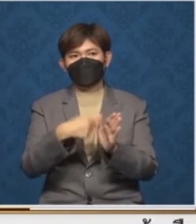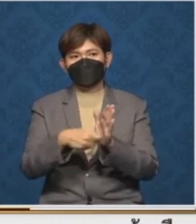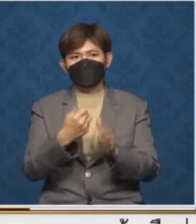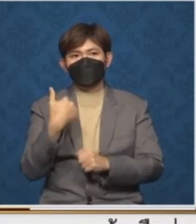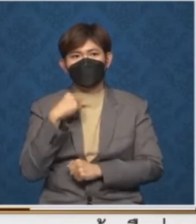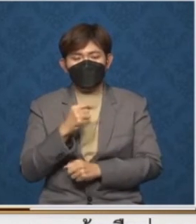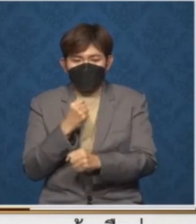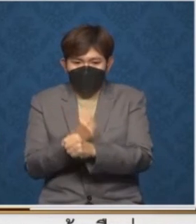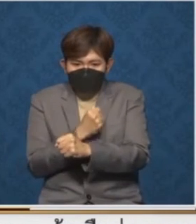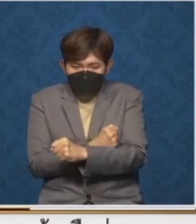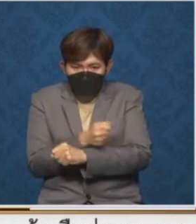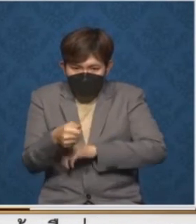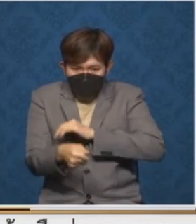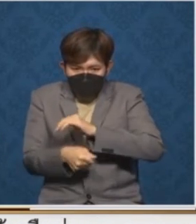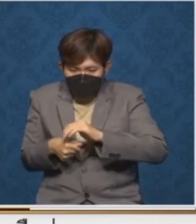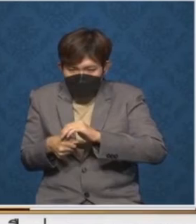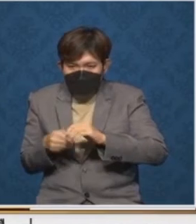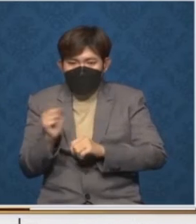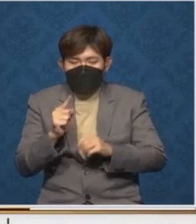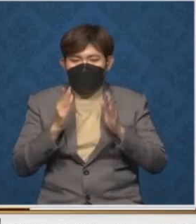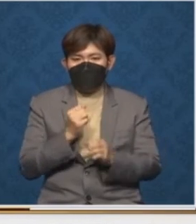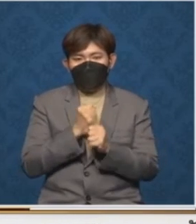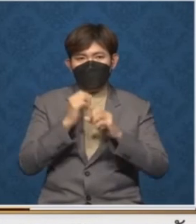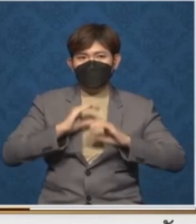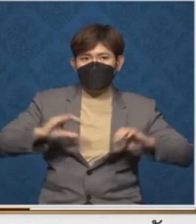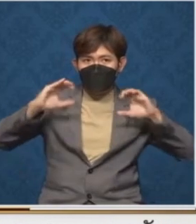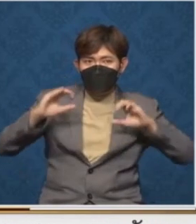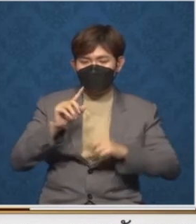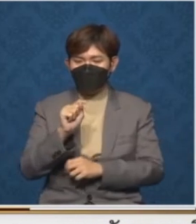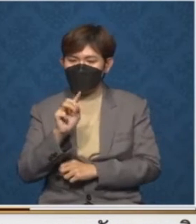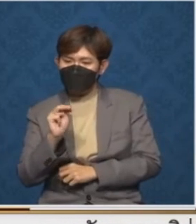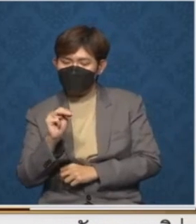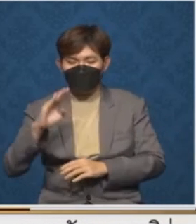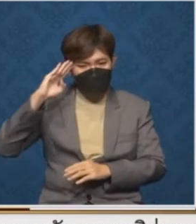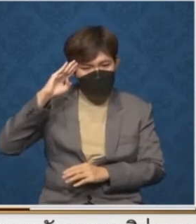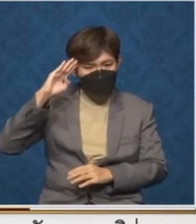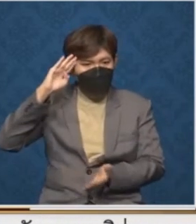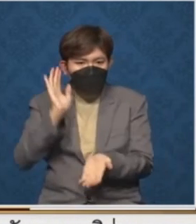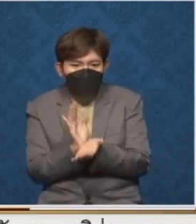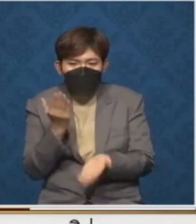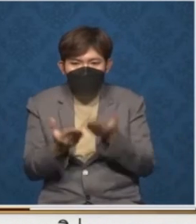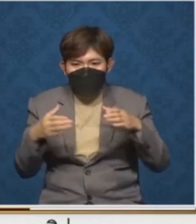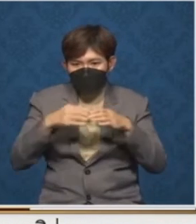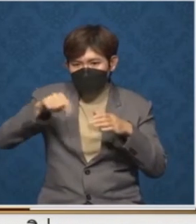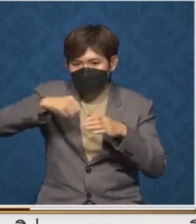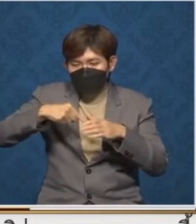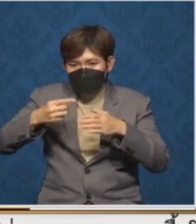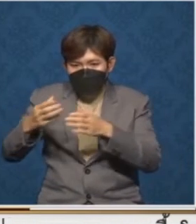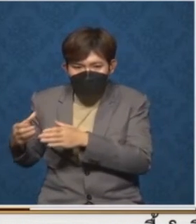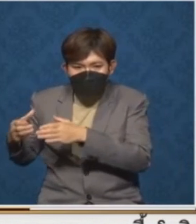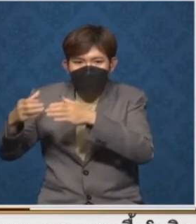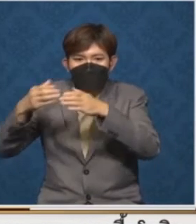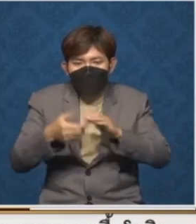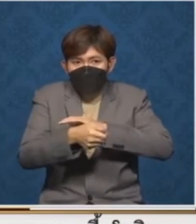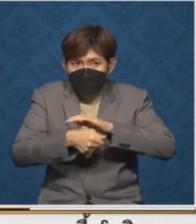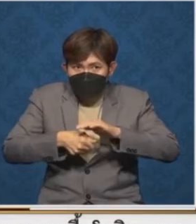บาลฉลาดนะครับตัดสินใจสั่งปดแ้คนงานถไมดูสไลลแผนต่อไปครับการปิแคมขนงานทางนี้เปนนโยบาส